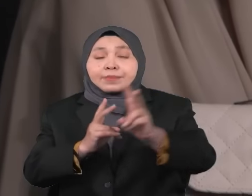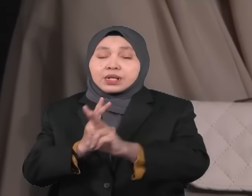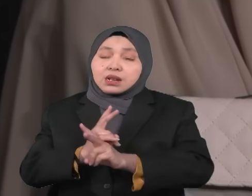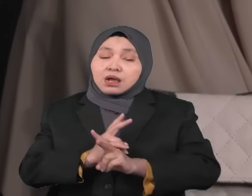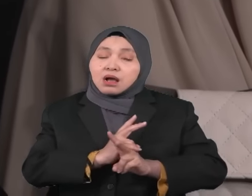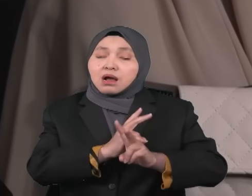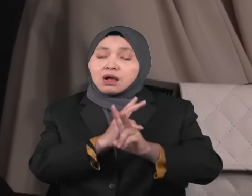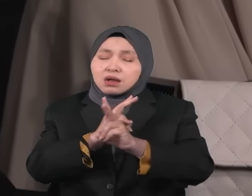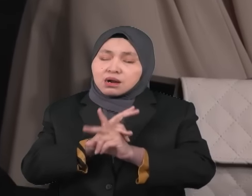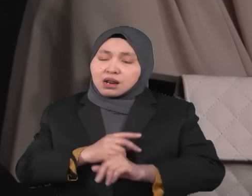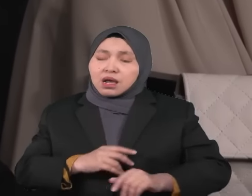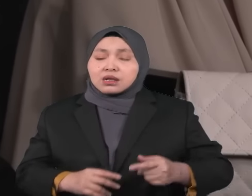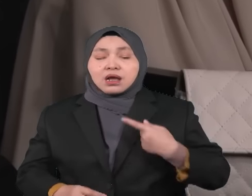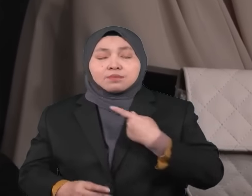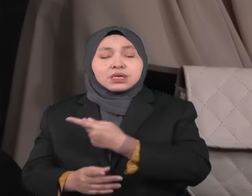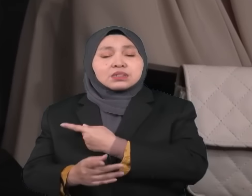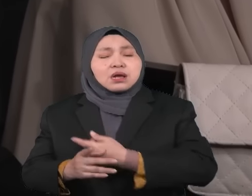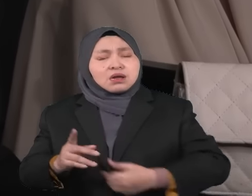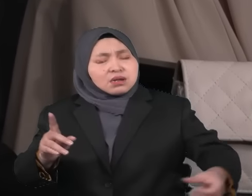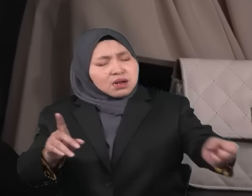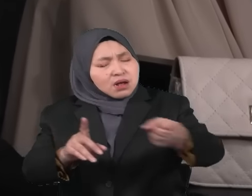وقنا عذاب